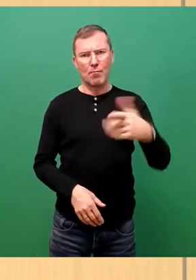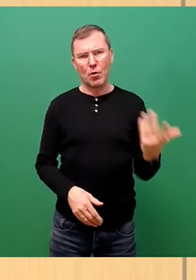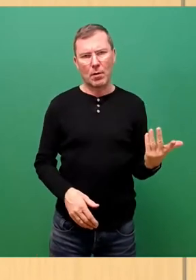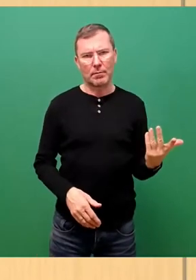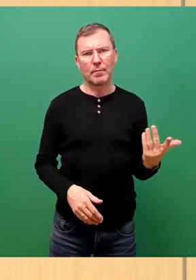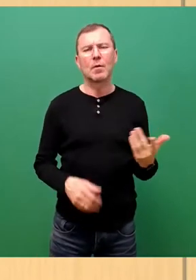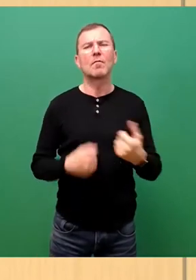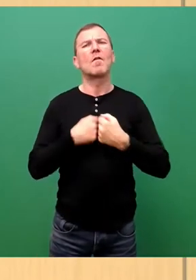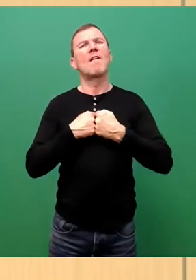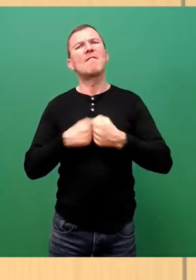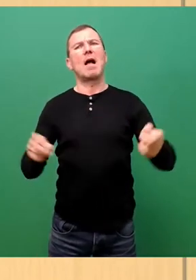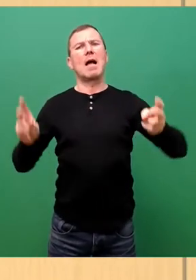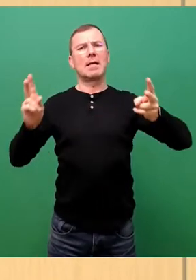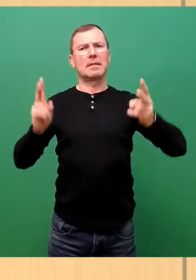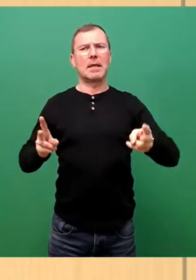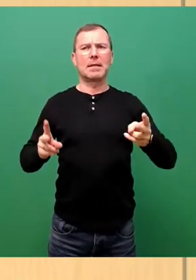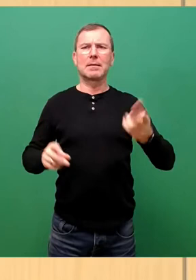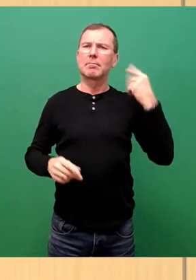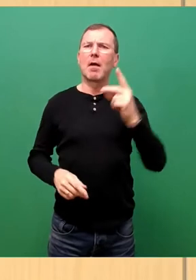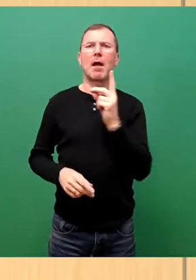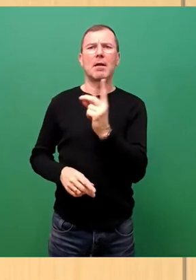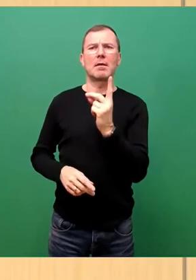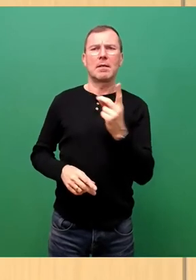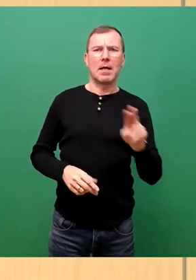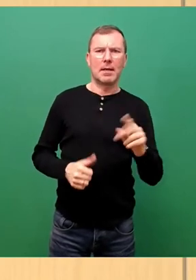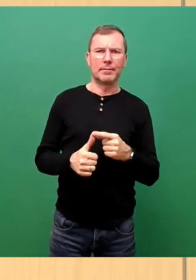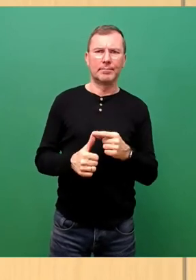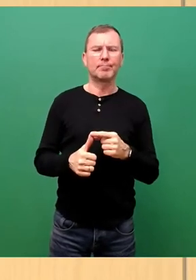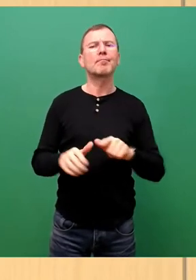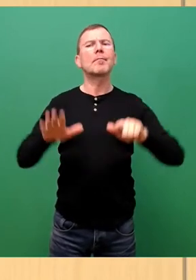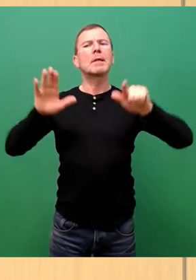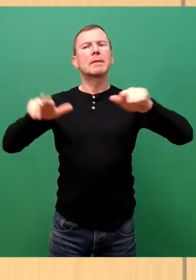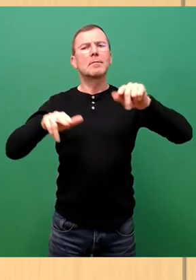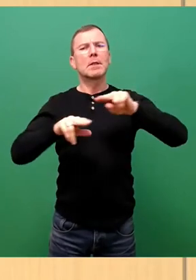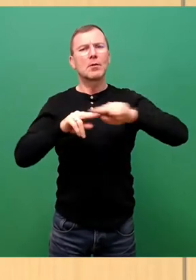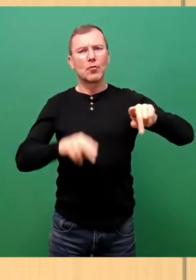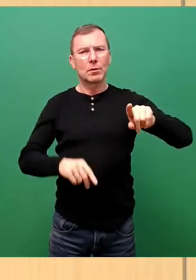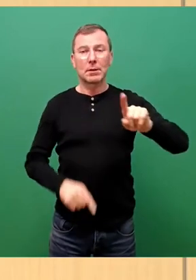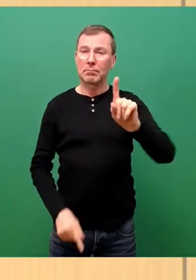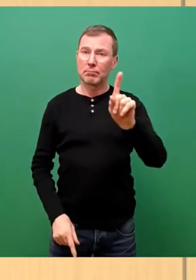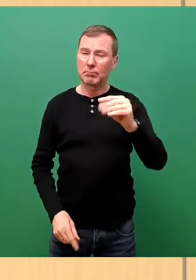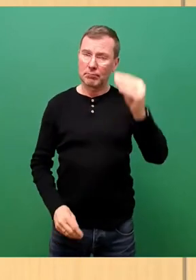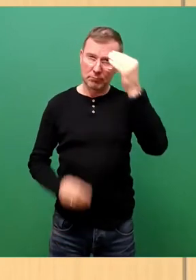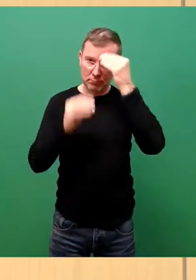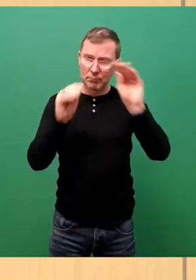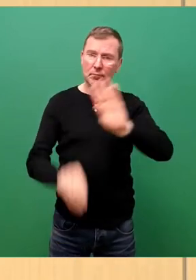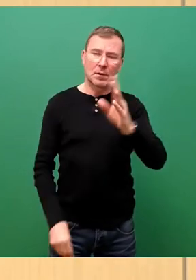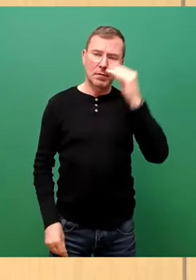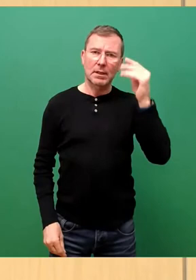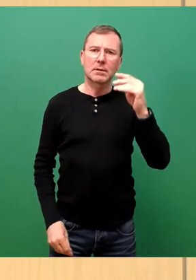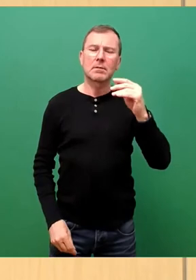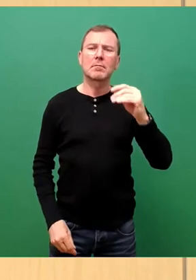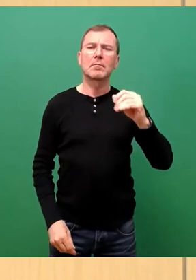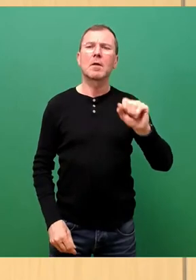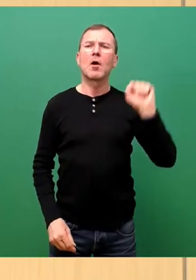ihre Freiheitsrechte in der DDR. Der 17. Juni mahnt uns nicht zu vergessen, dass die SED-Diktatur